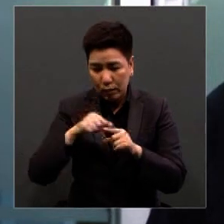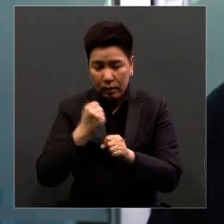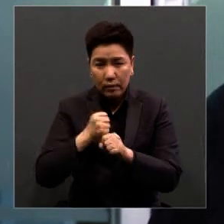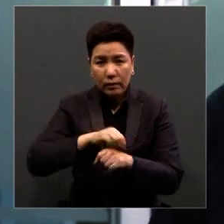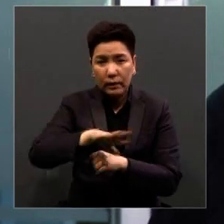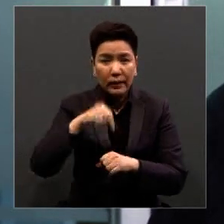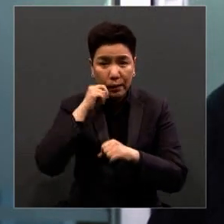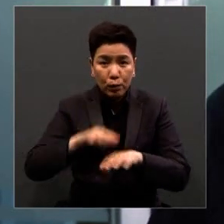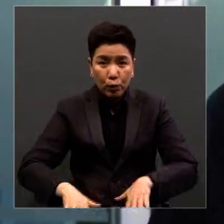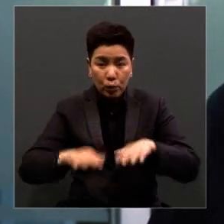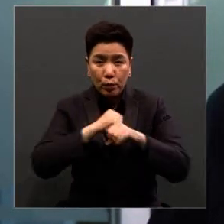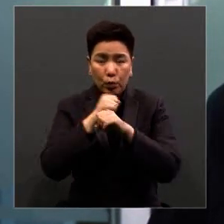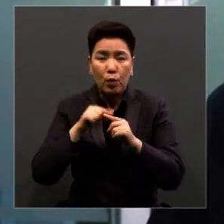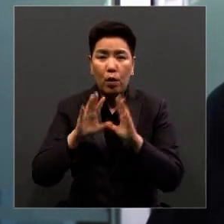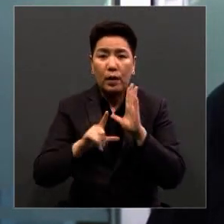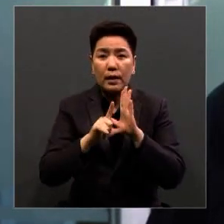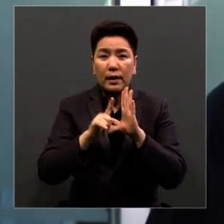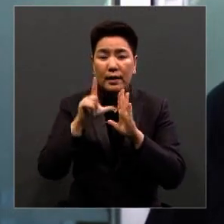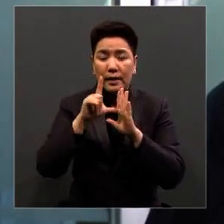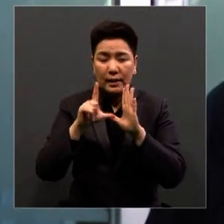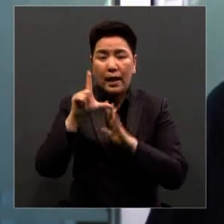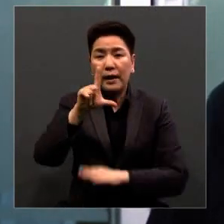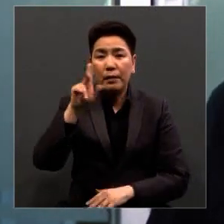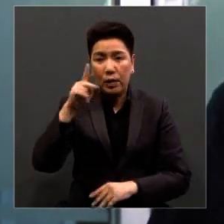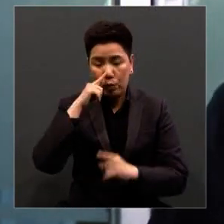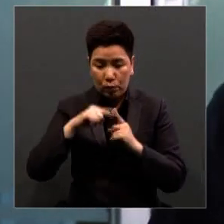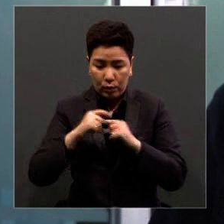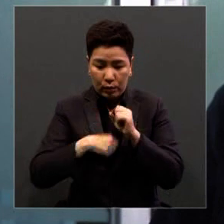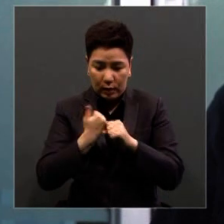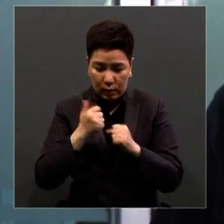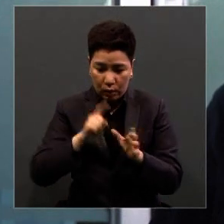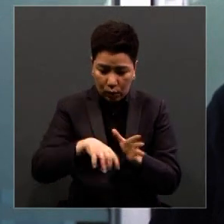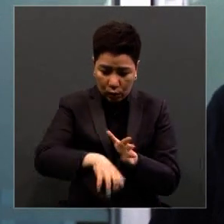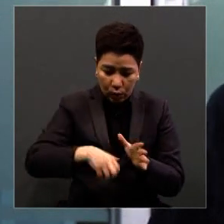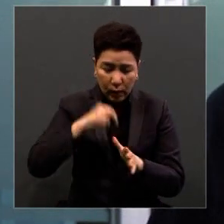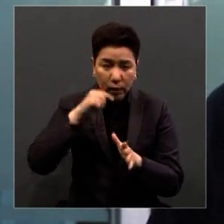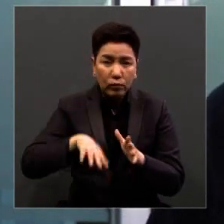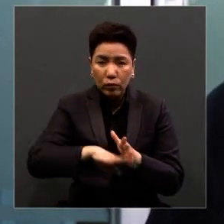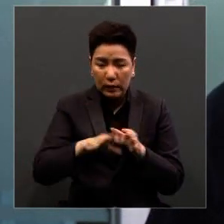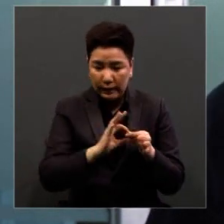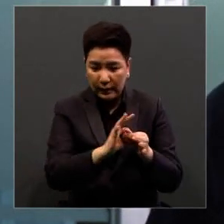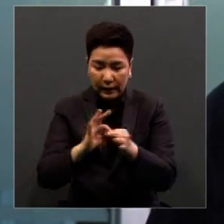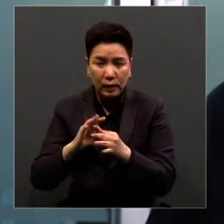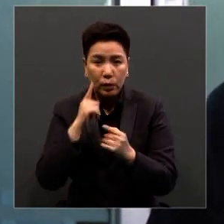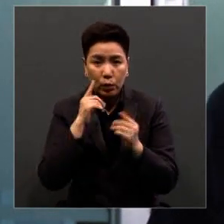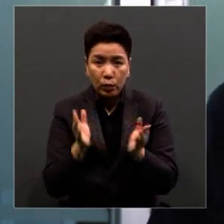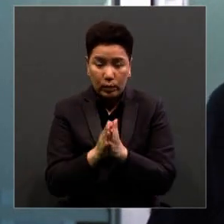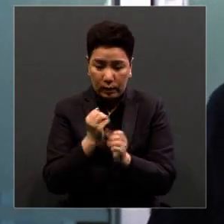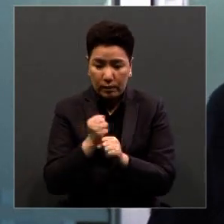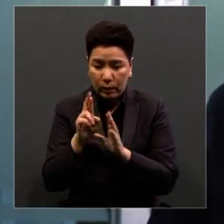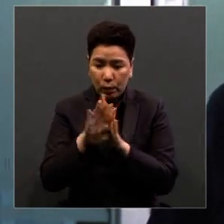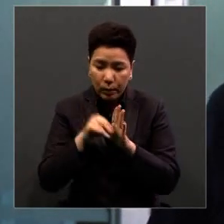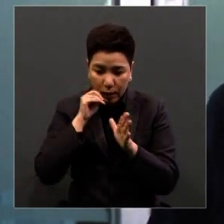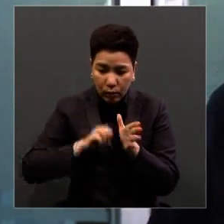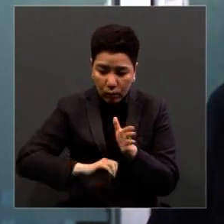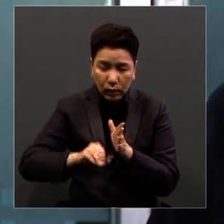ป้องกันน้ำท่วมของรัฐบาลปีนี้ก็คือต้องมีการขุดลอกคูคลองที่เกี่ยวข้องรวมทั้งทำระบบระบาย